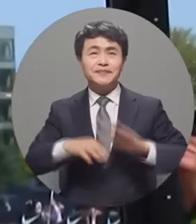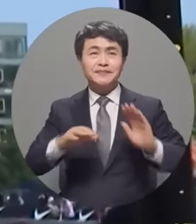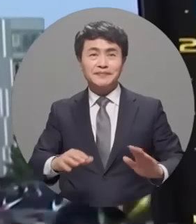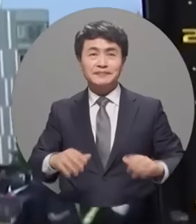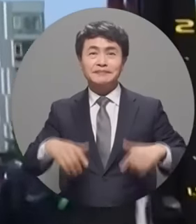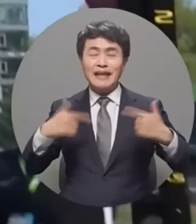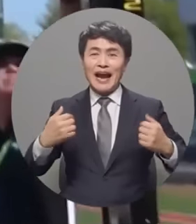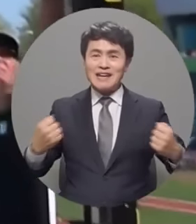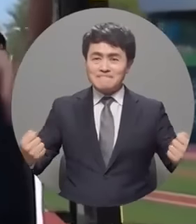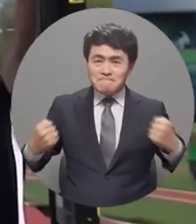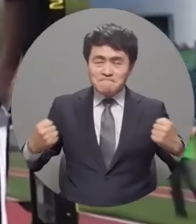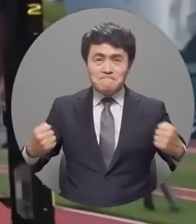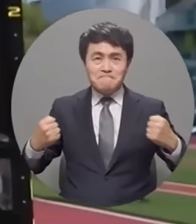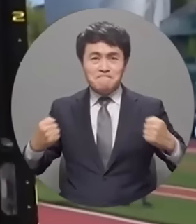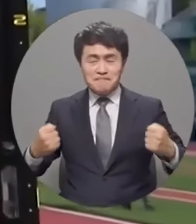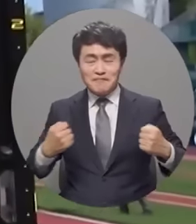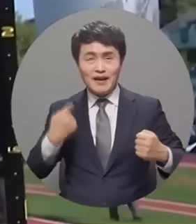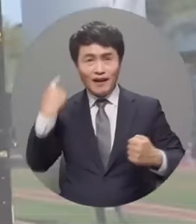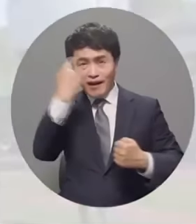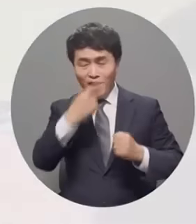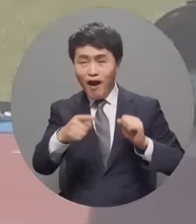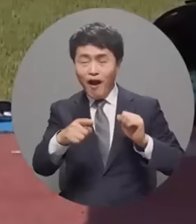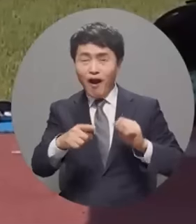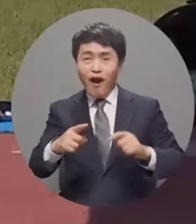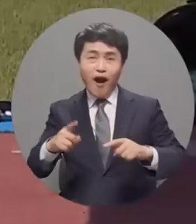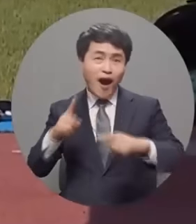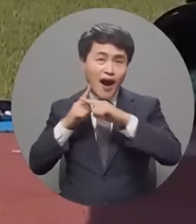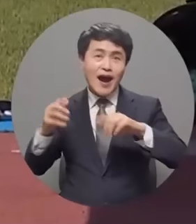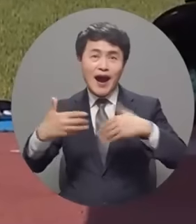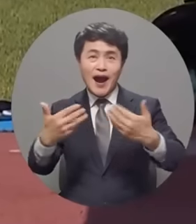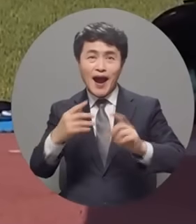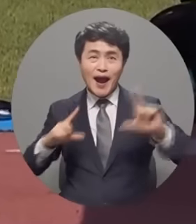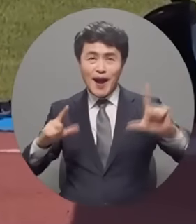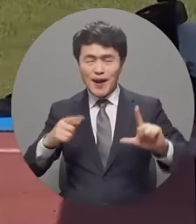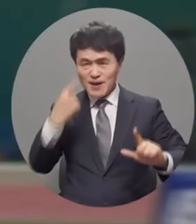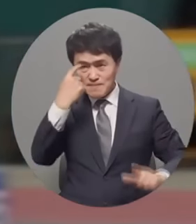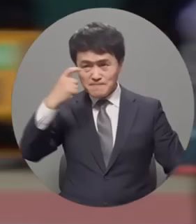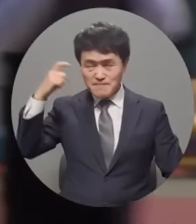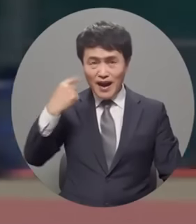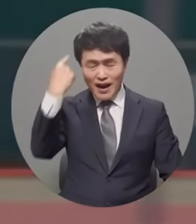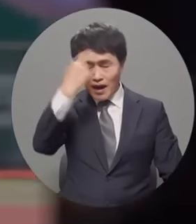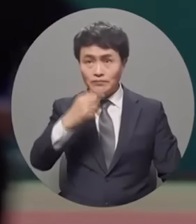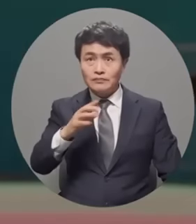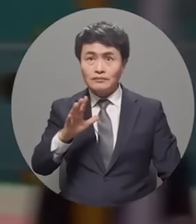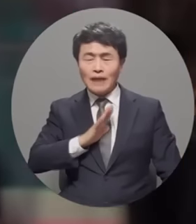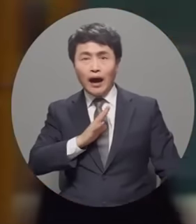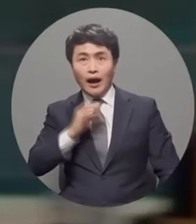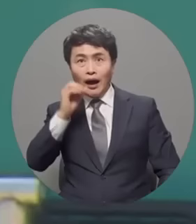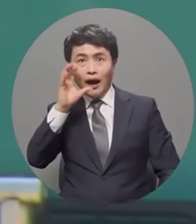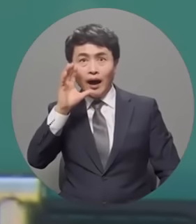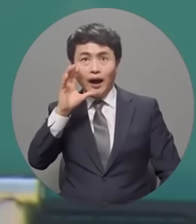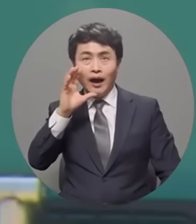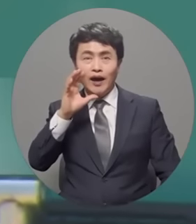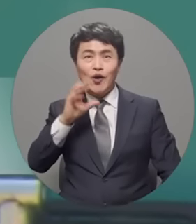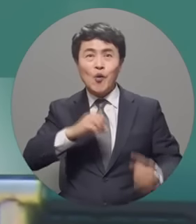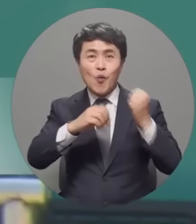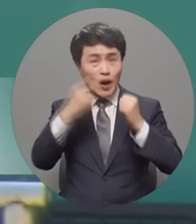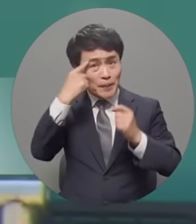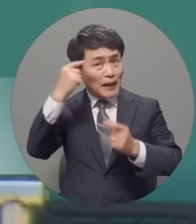항상 긍정 에너지로 시선을 모았던 우상혁. 오늘은 강렬한 머리 스타일로 모두를 놀라게 했습니다. 원래도